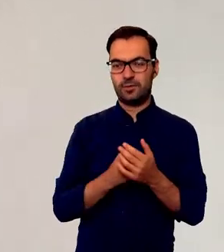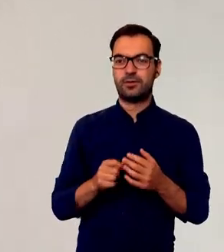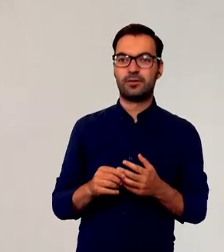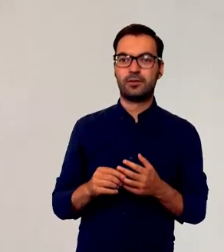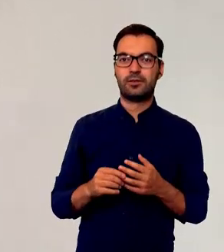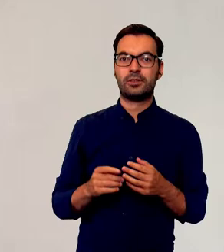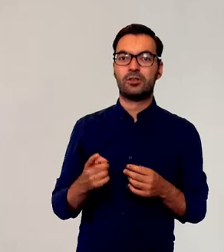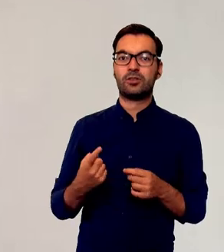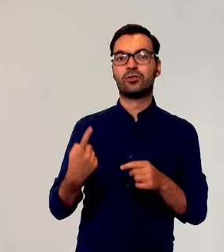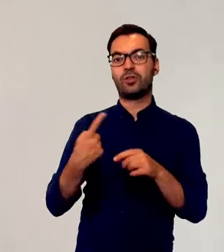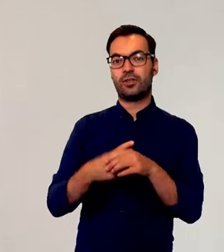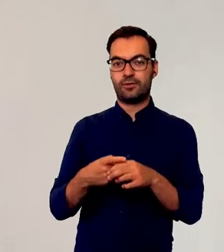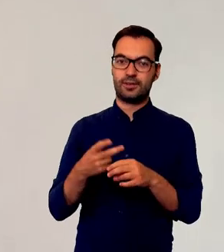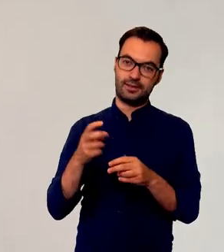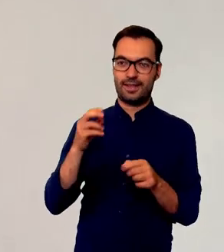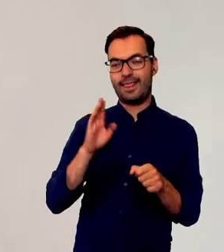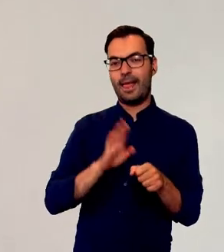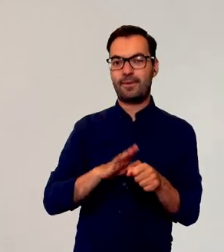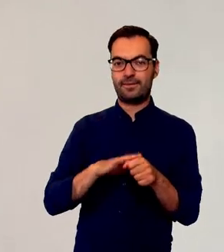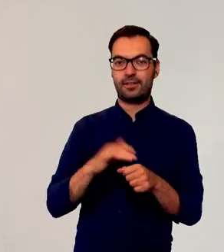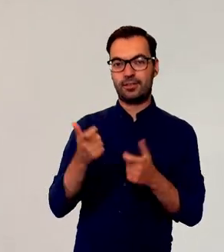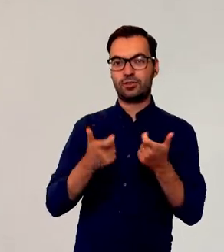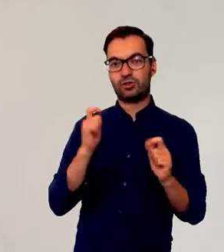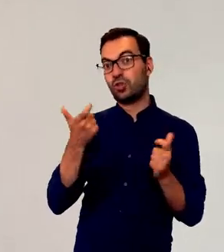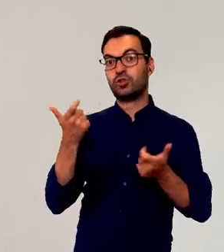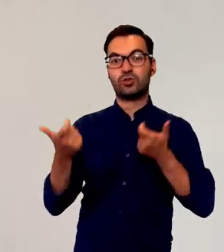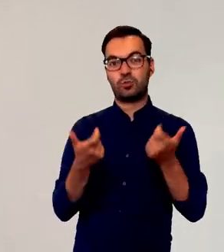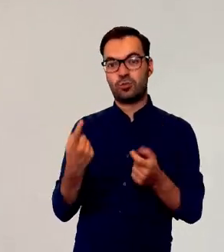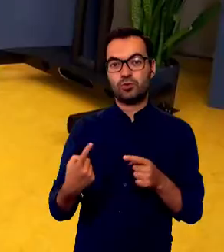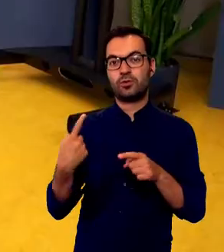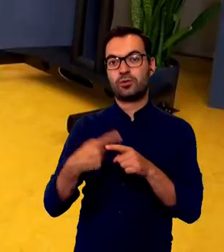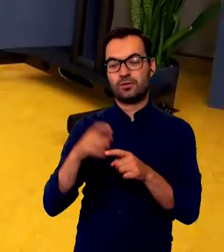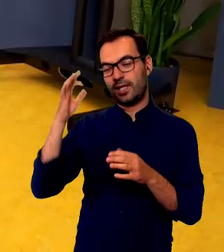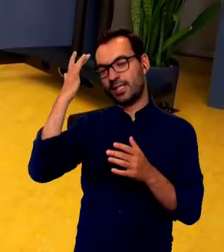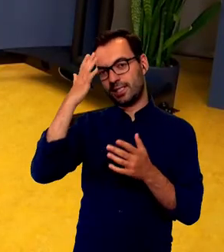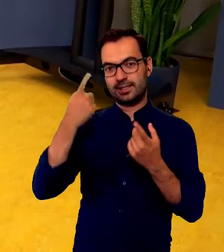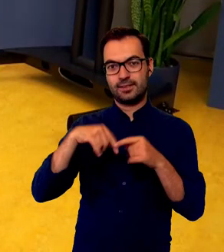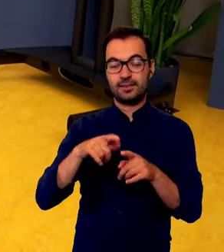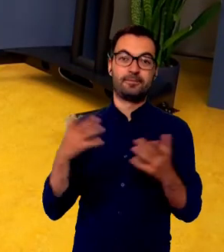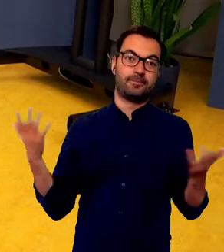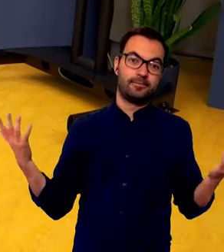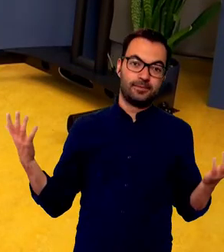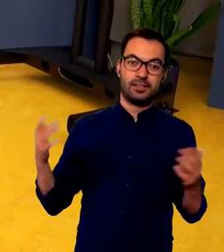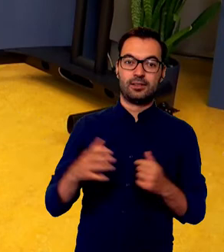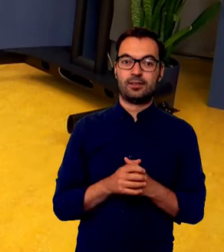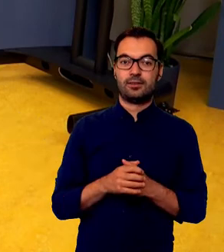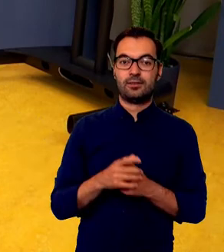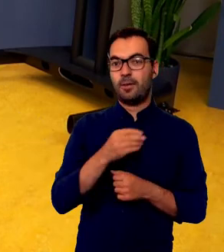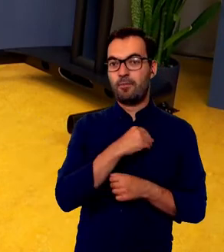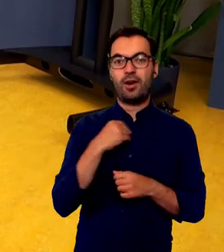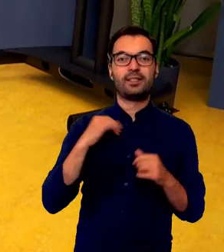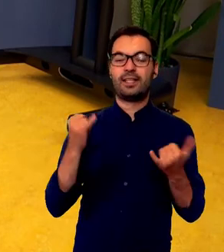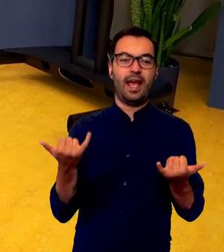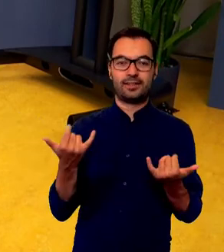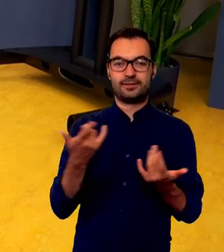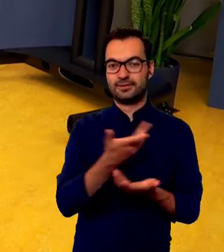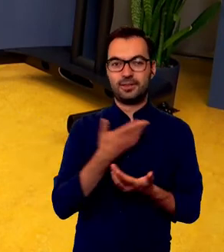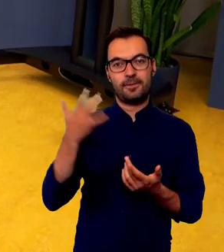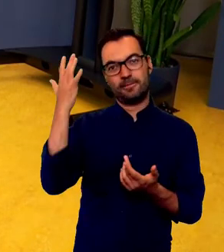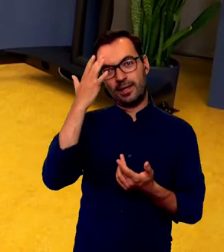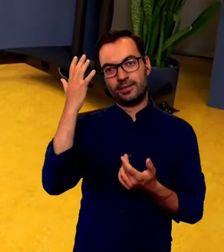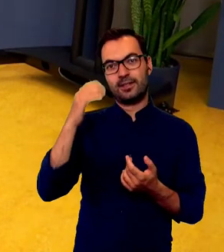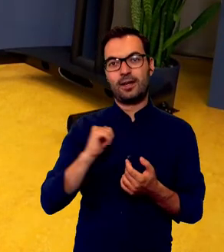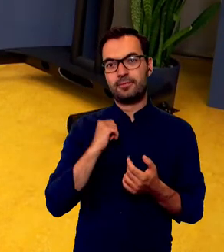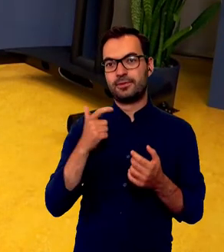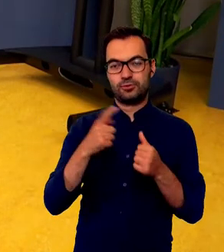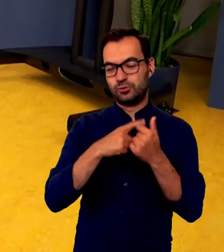że dostaną dodatkowo napiwek, jak zrobią jeszcze coś, co pan marzy. Ja mam pytanie. Nie znacie Polaków, którzy marzą